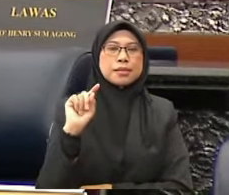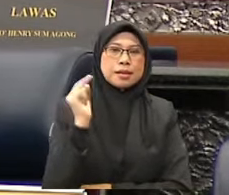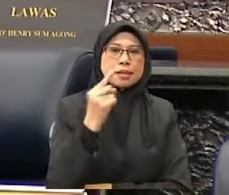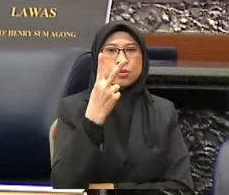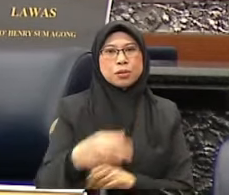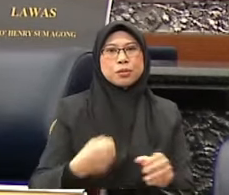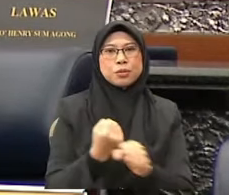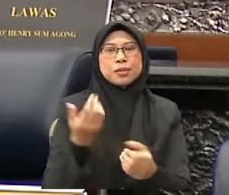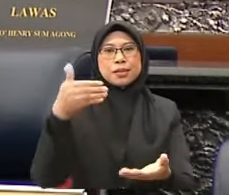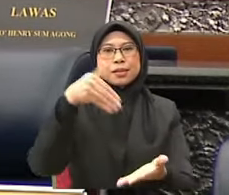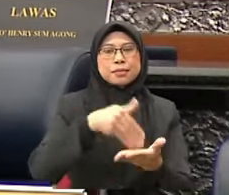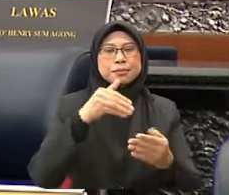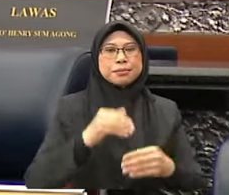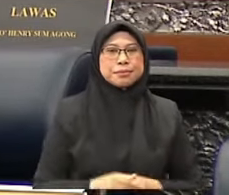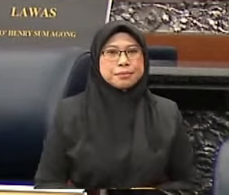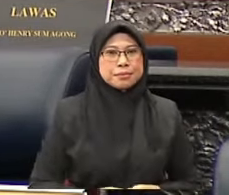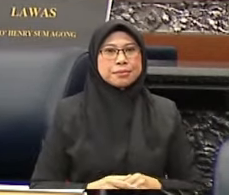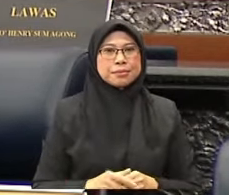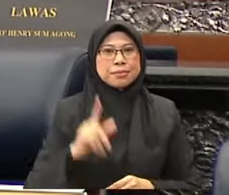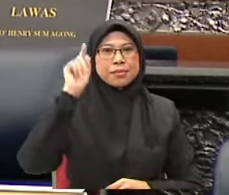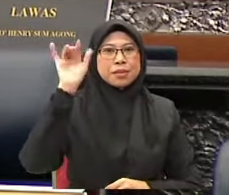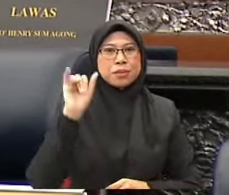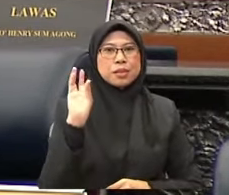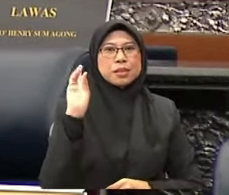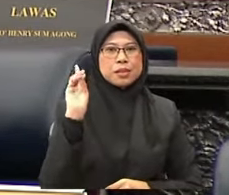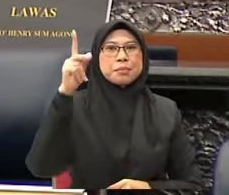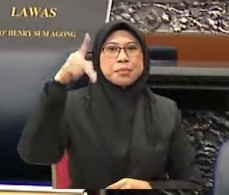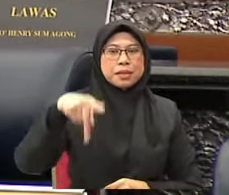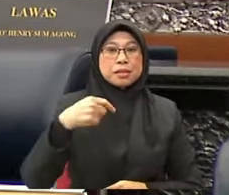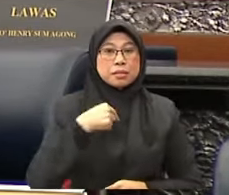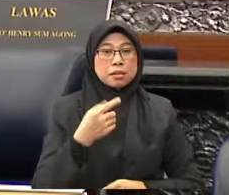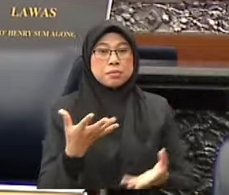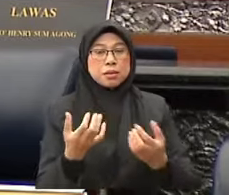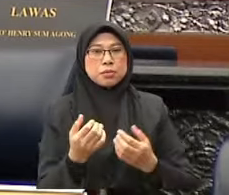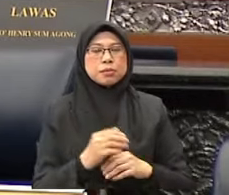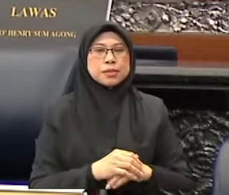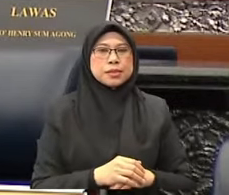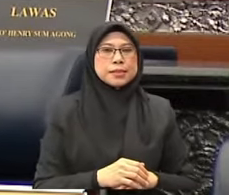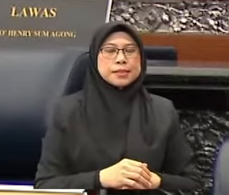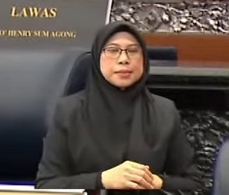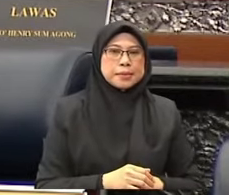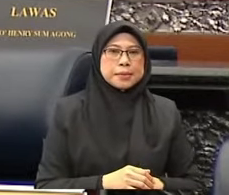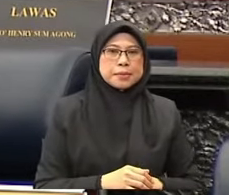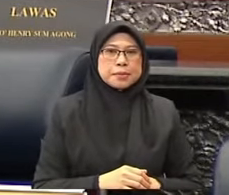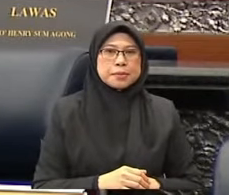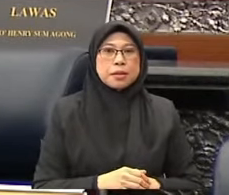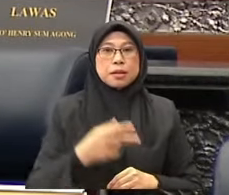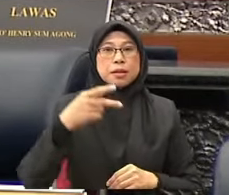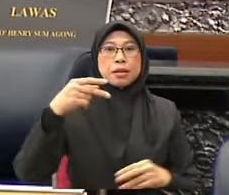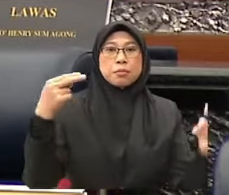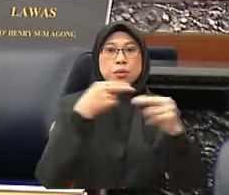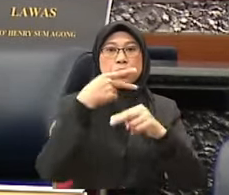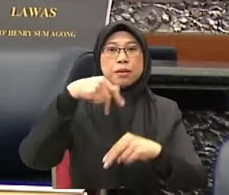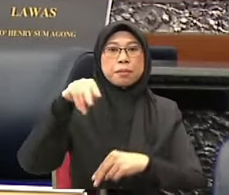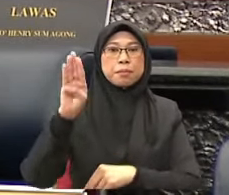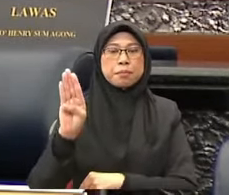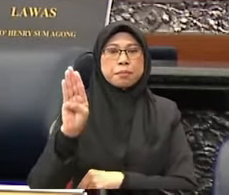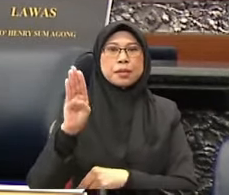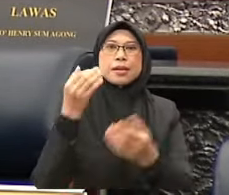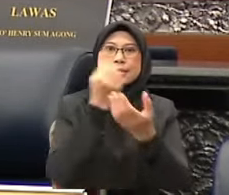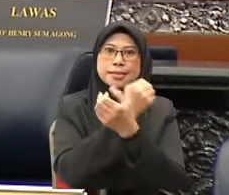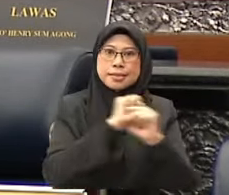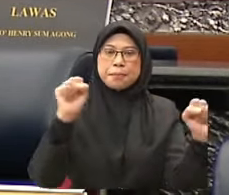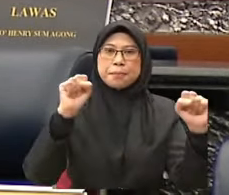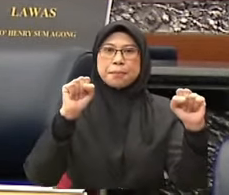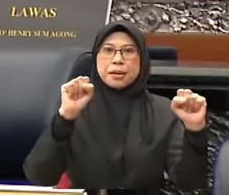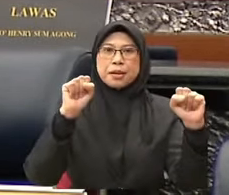2 tahun saja lagi? Yang Tuan Yang Dipertua, saya juga ingin menyentuh sedikit tentang Lebuh Raya Pen Bonio. Dengan siapnya Lebuh